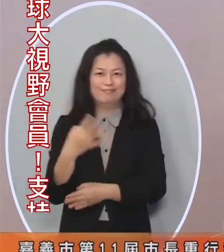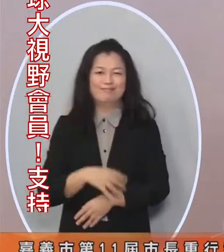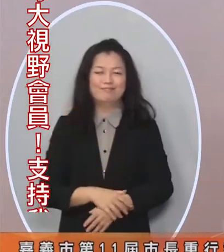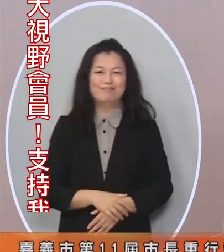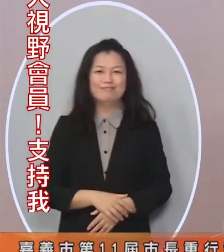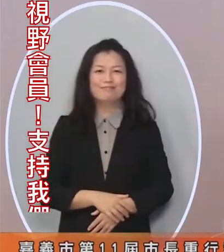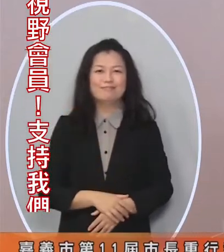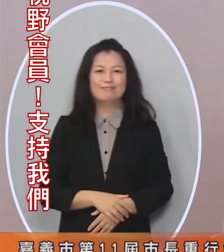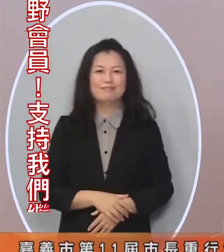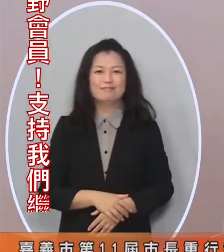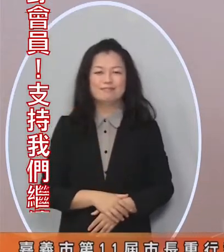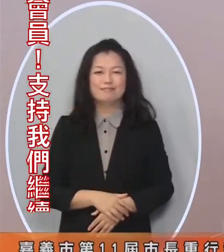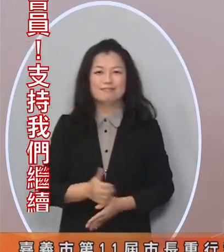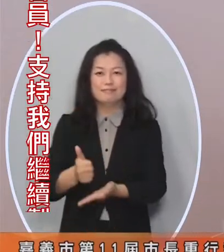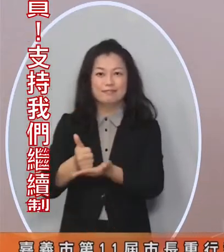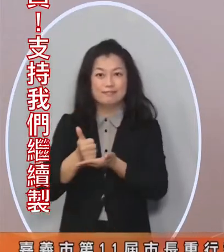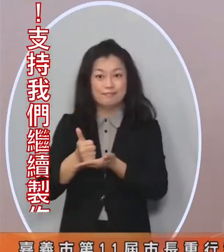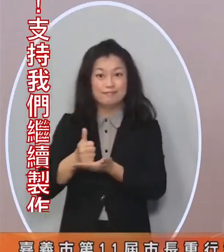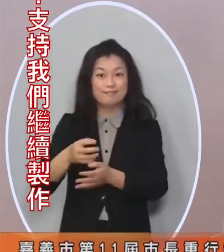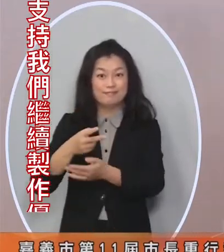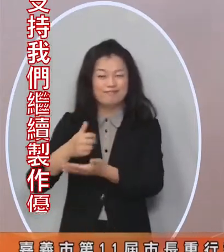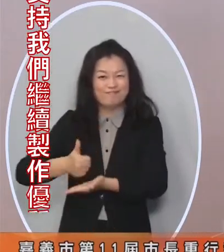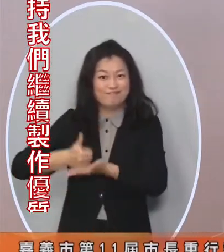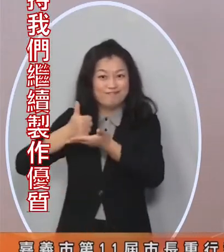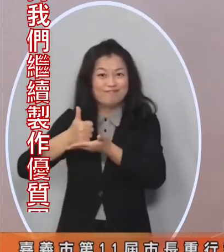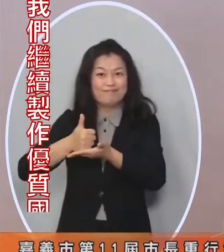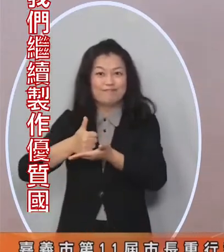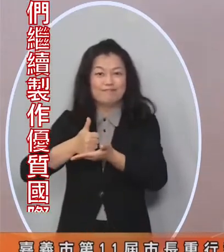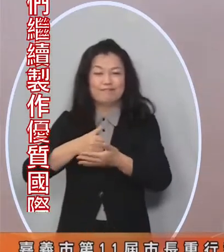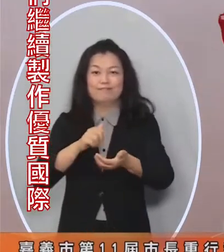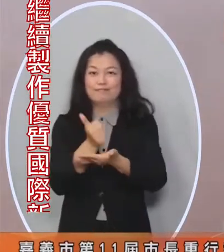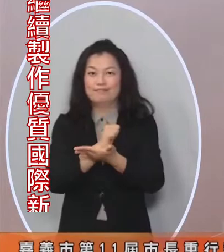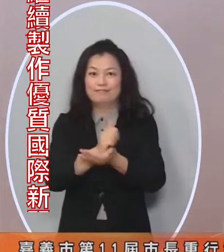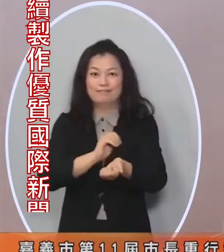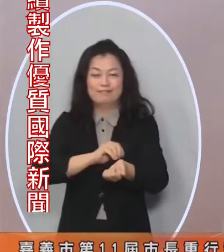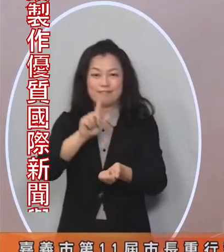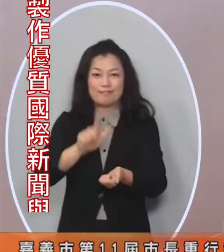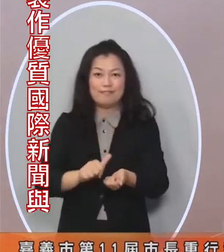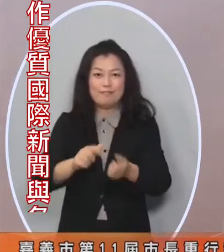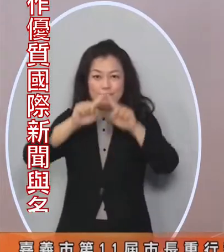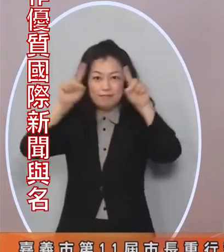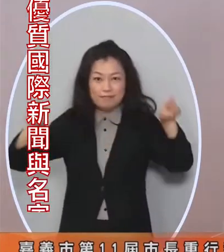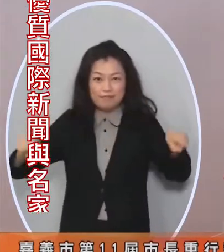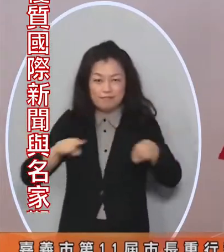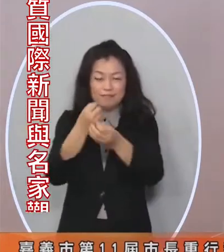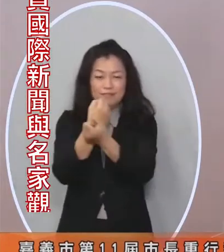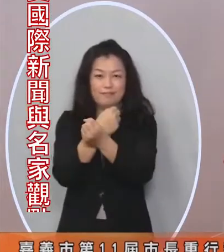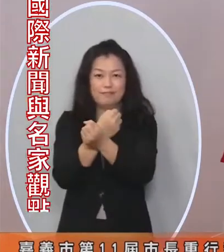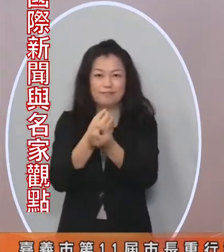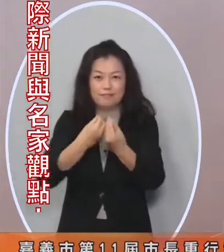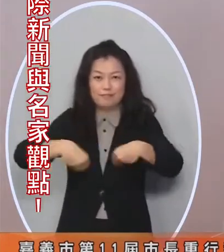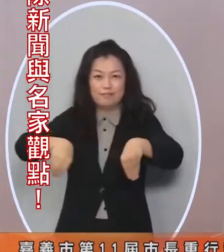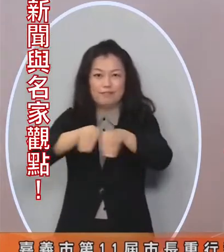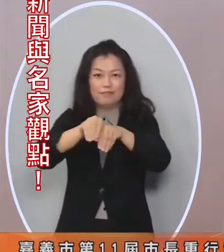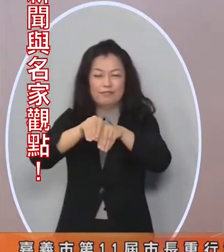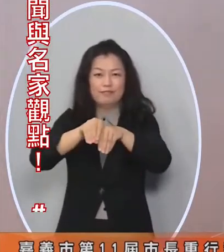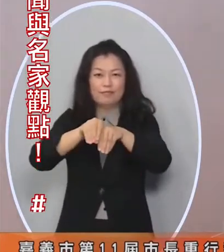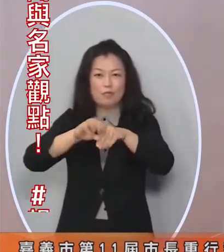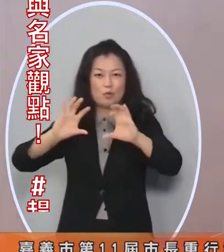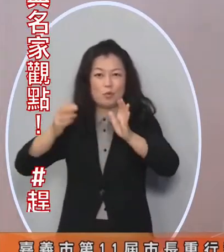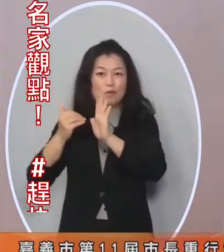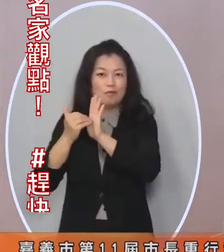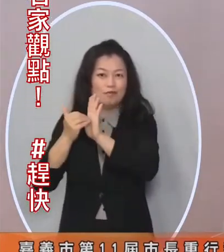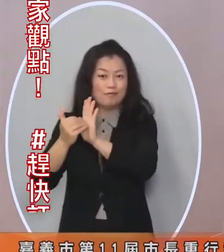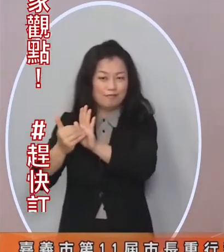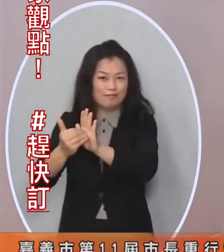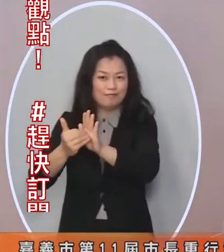请我们的贵宾哈，翁寿良翁医师哈，一定要来哈。然后我们可以送个匾，就国防靠和平鸡肉饭，我们一起送给这个和平鸡